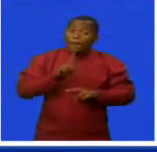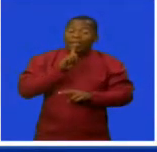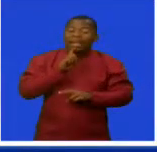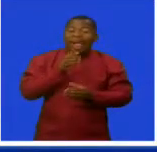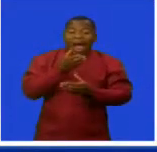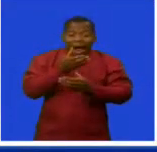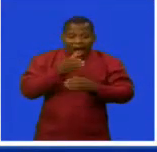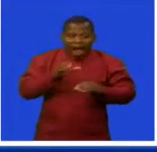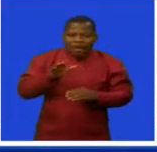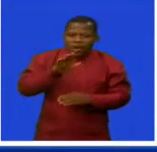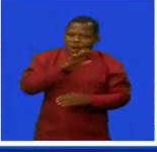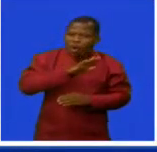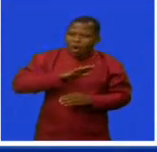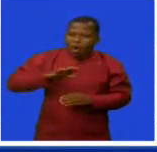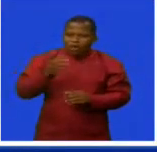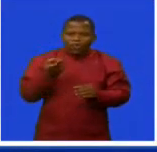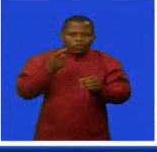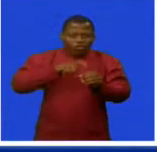nje letingthule